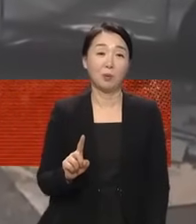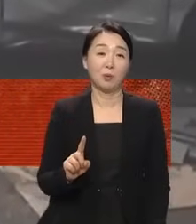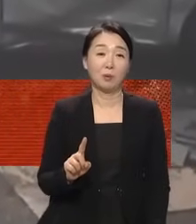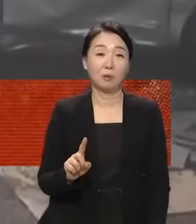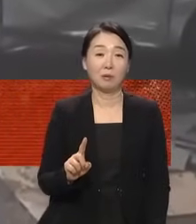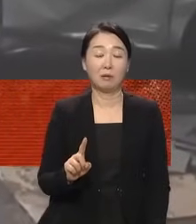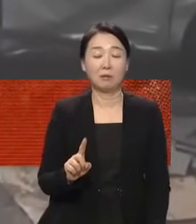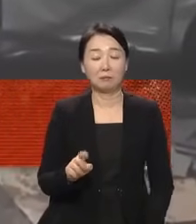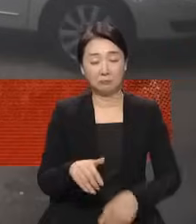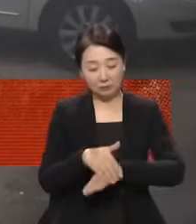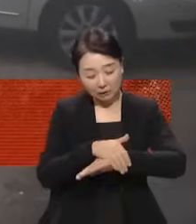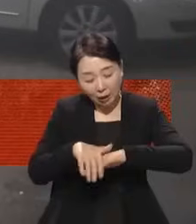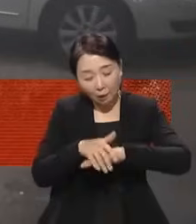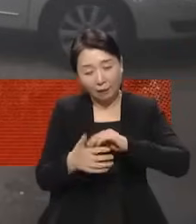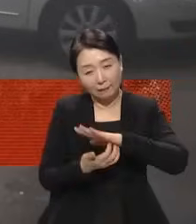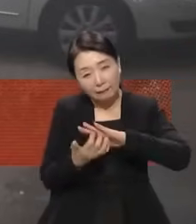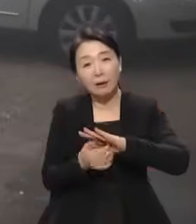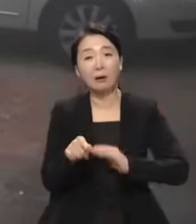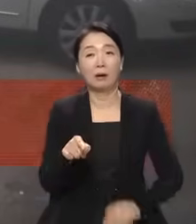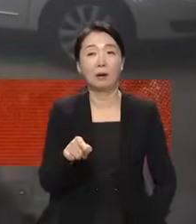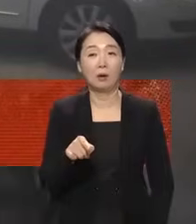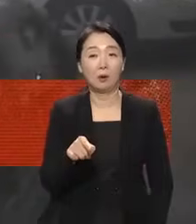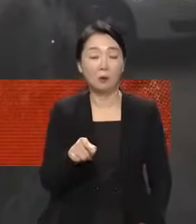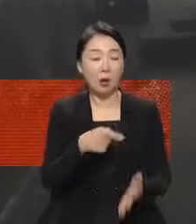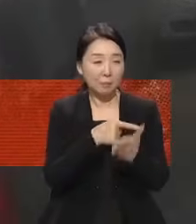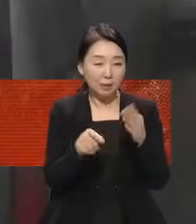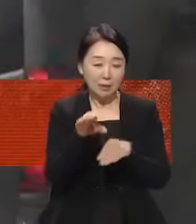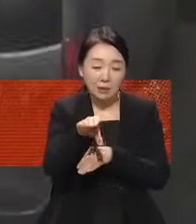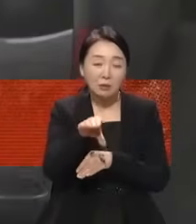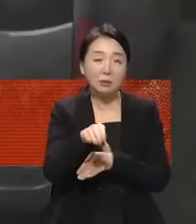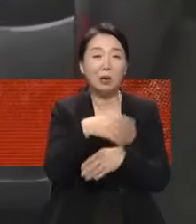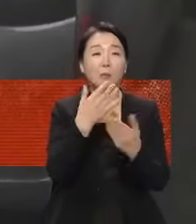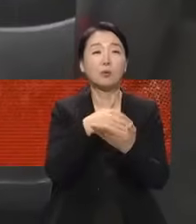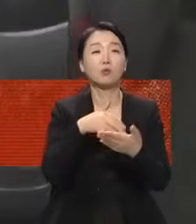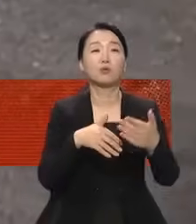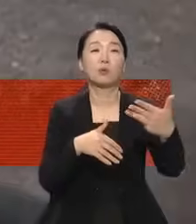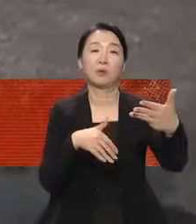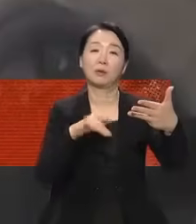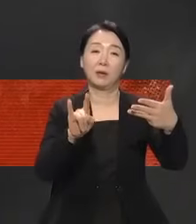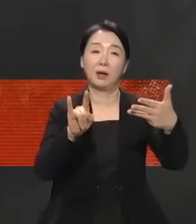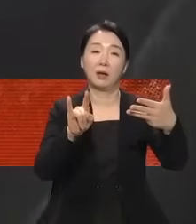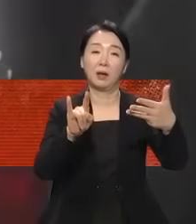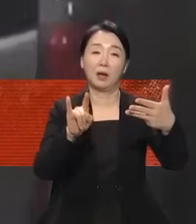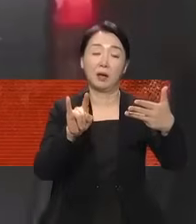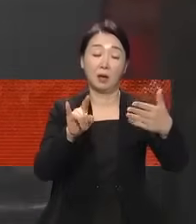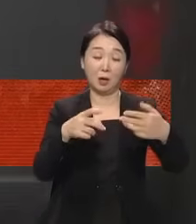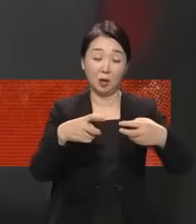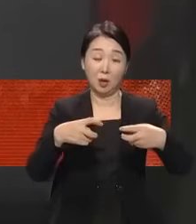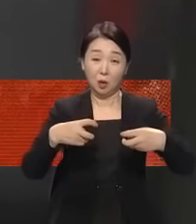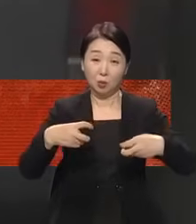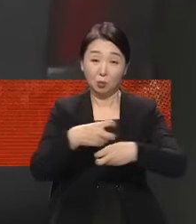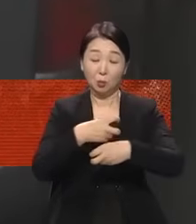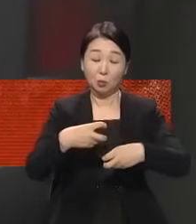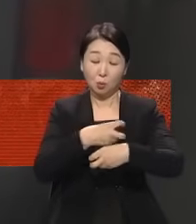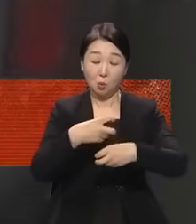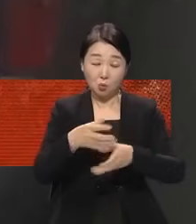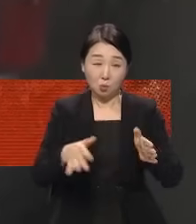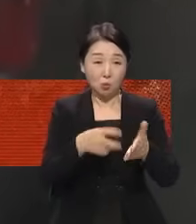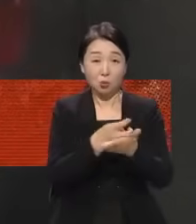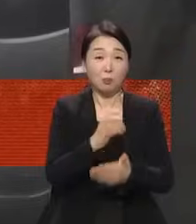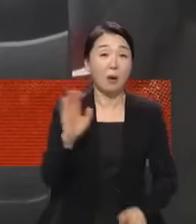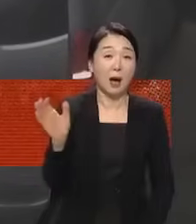가능성이 매우 높습니다 피해 차량이 한 여덟대 정도 되고요 저런 경우는 과실 교통사고 처리 특례법 도로 교통법 이런게